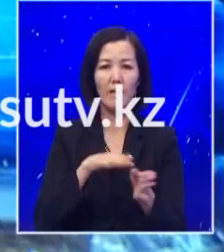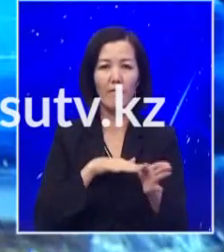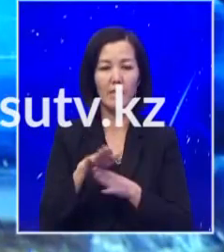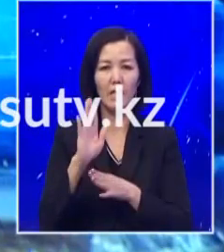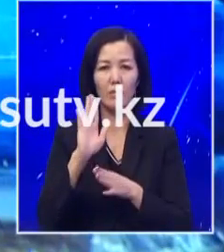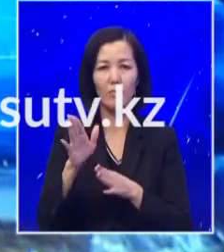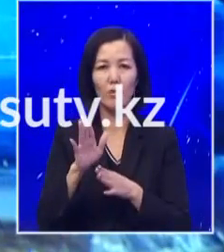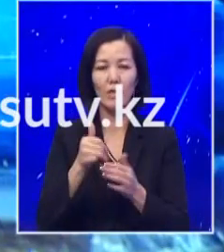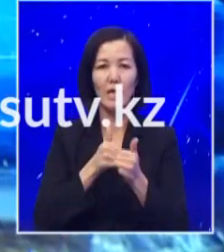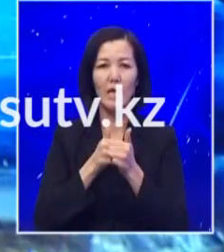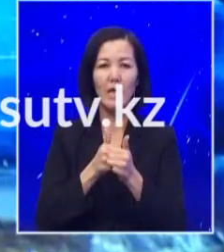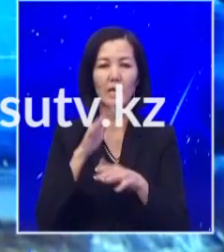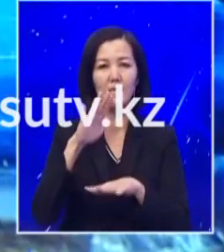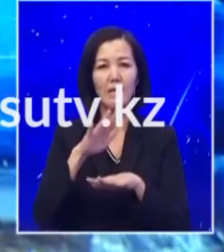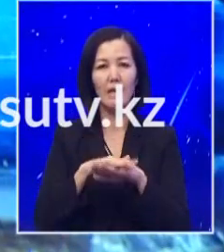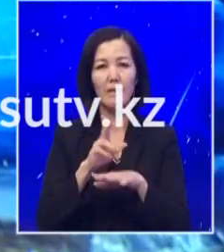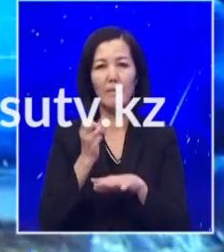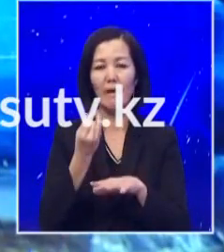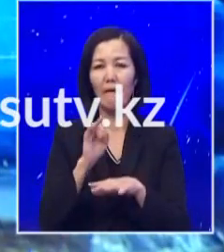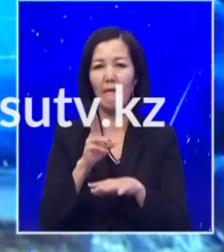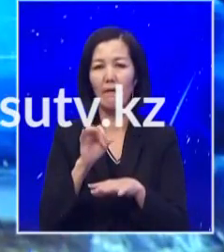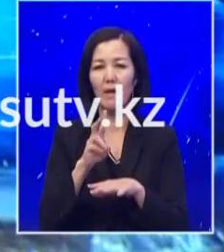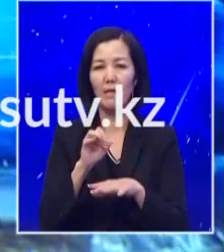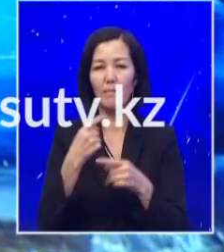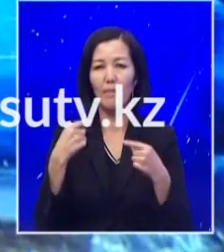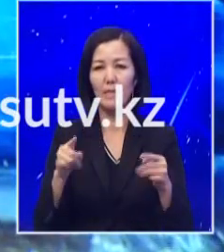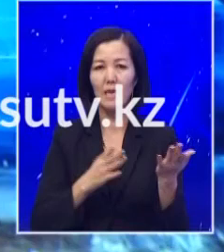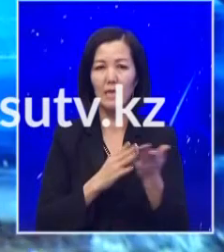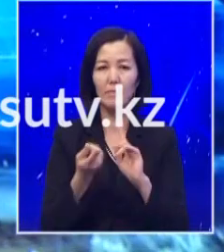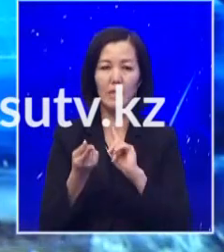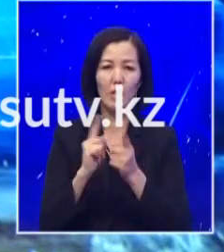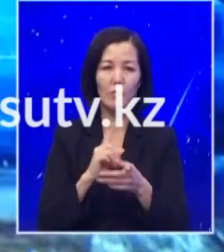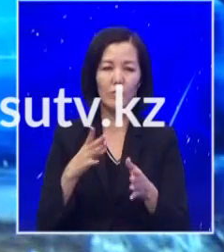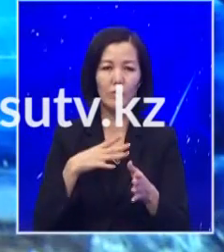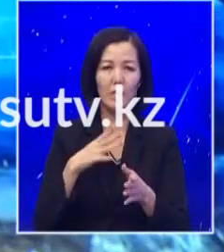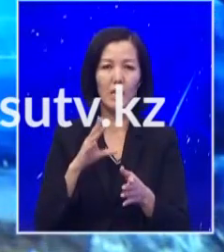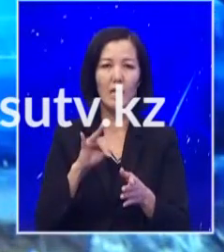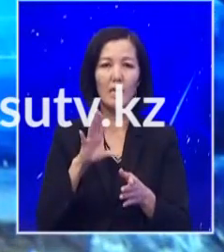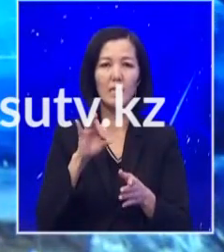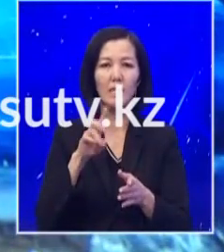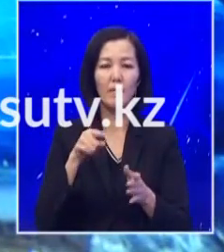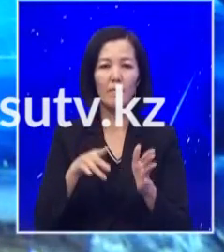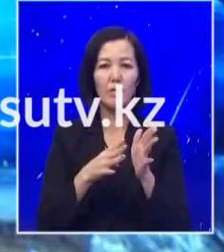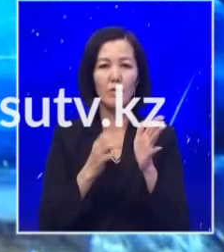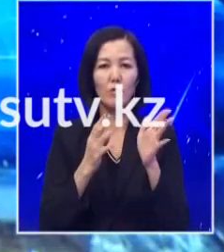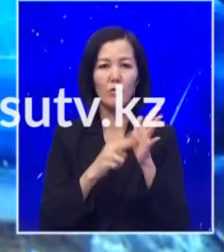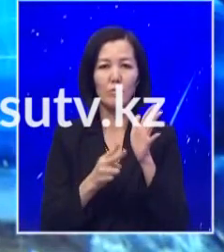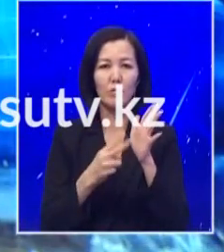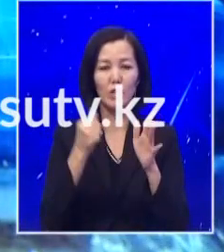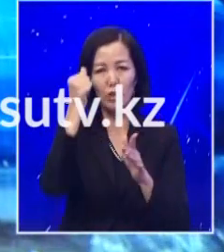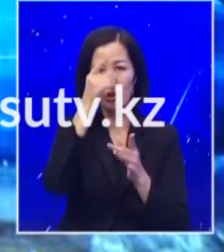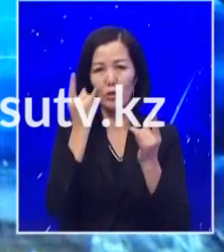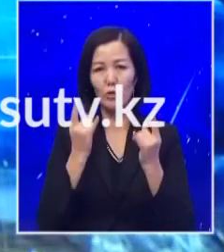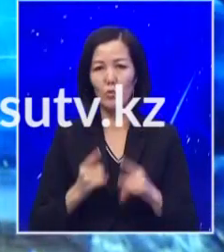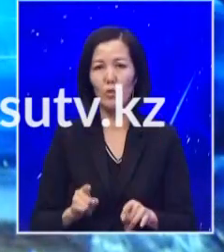болады. Экс-әкім Қайрат Болдыбаев әкім ұйғарымымен басқа қызметке ауысты. Ерлан Исабеков 1977 жылы